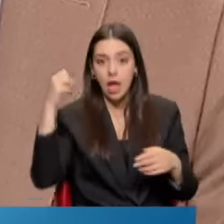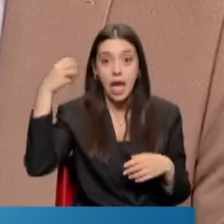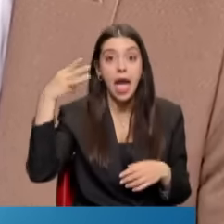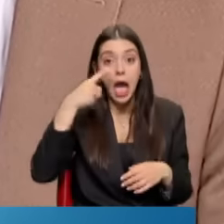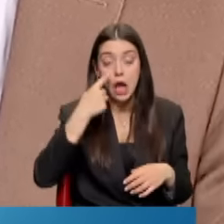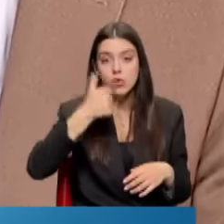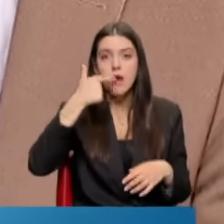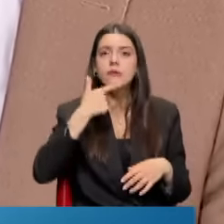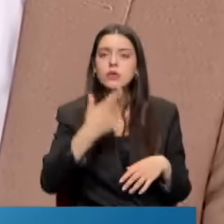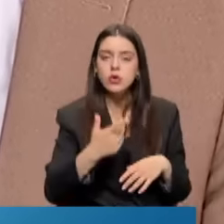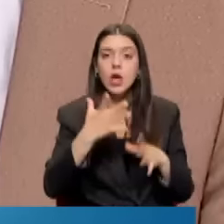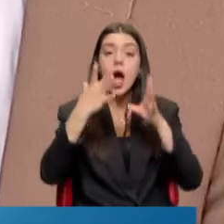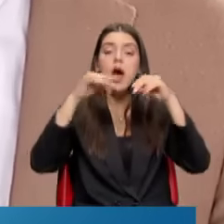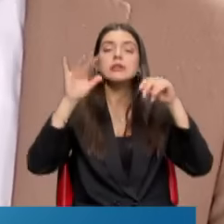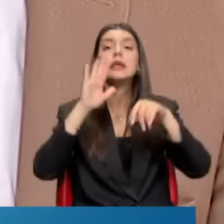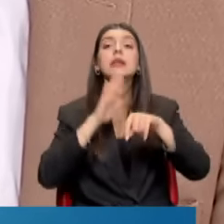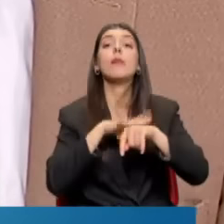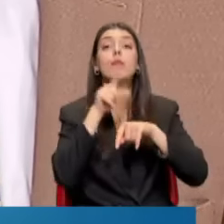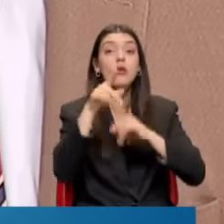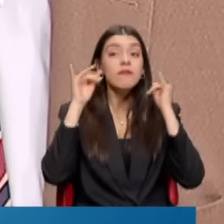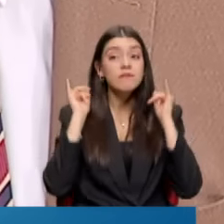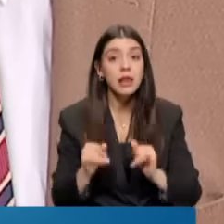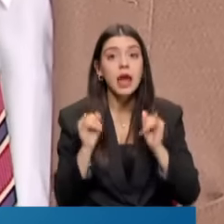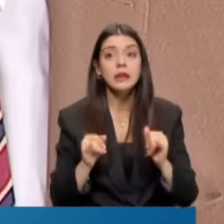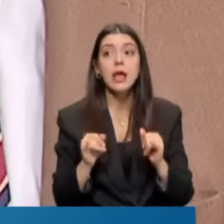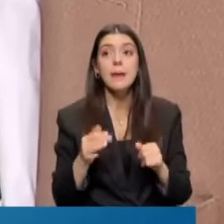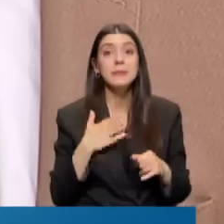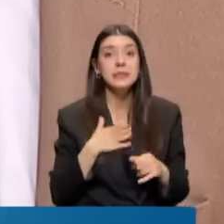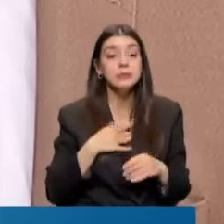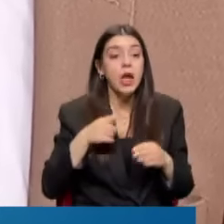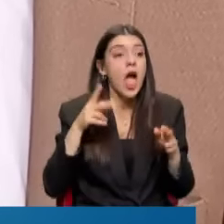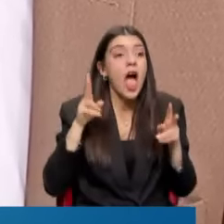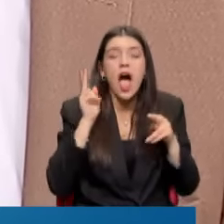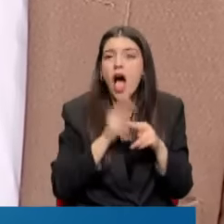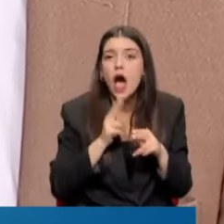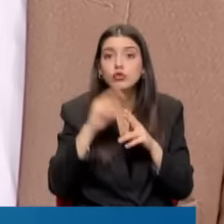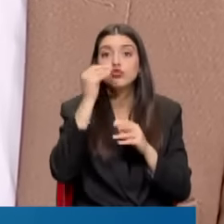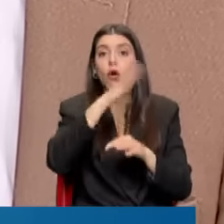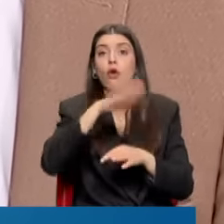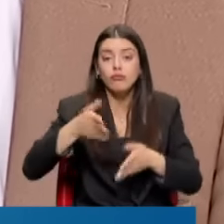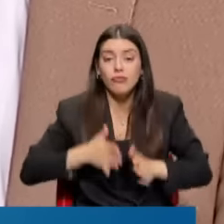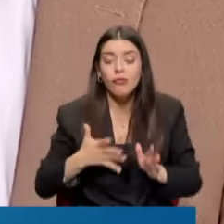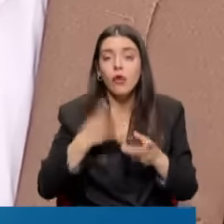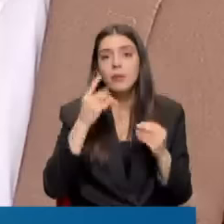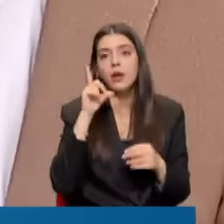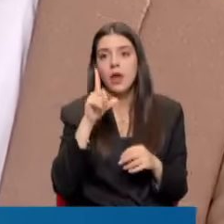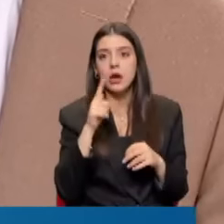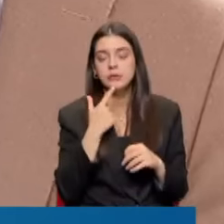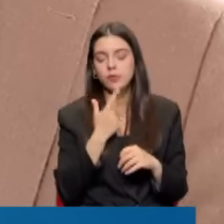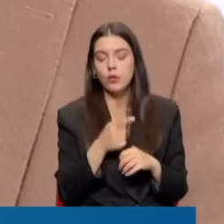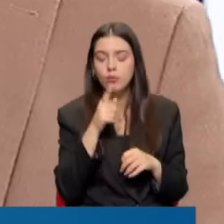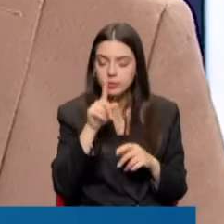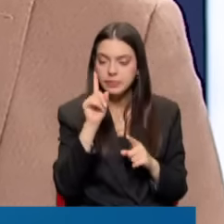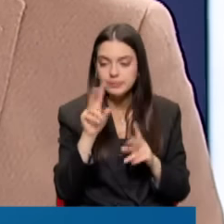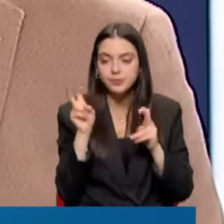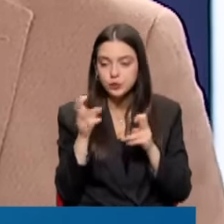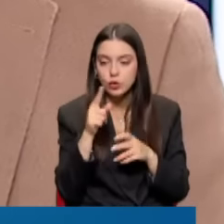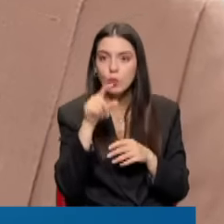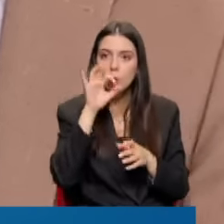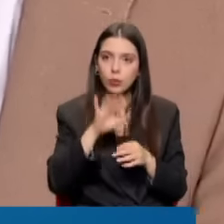diyor ki hazırlık yapmayalım Bu bir felakettir bizim acilen çocuk yapmamız lazım ya bu öyle bir mevzu ki bugün attığın